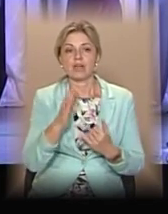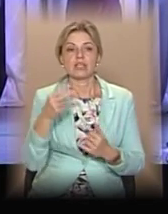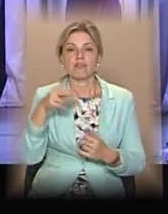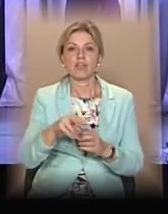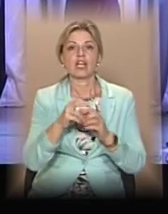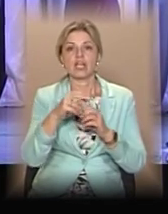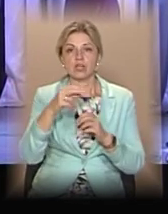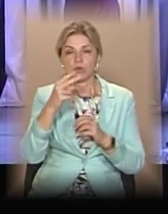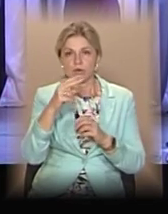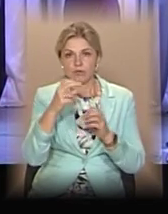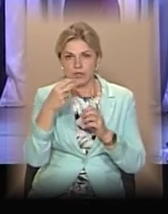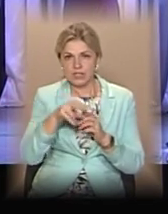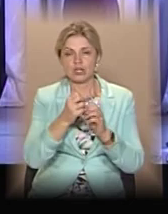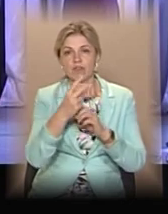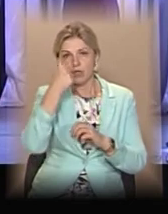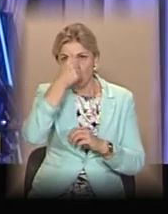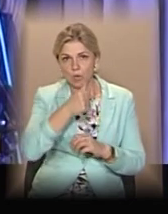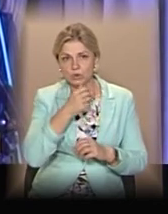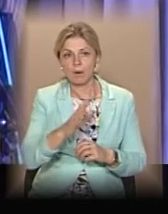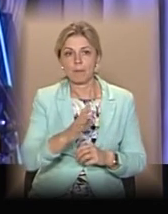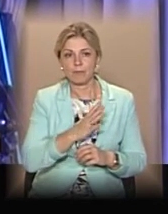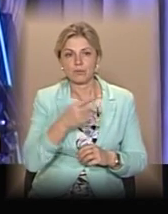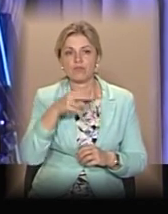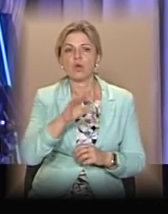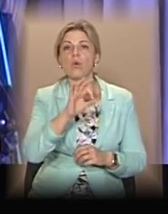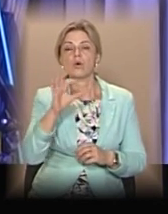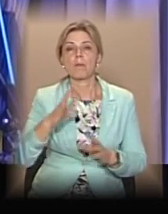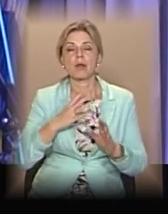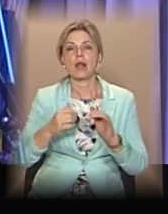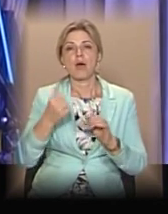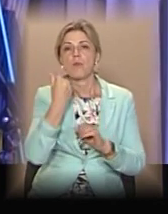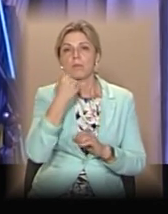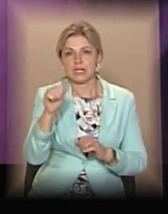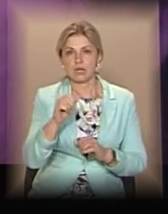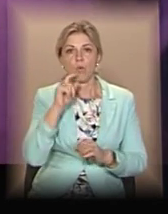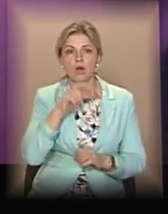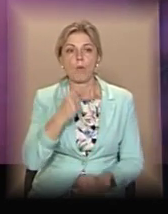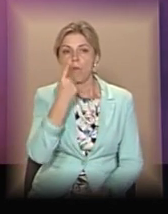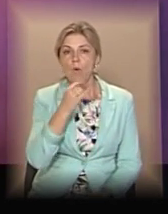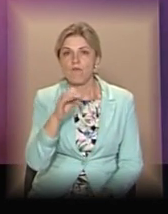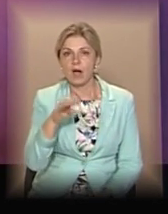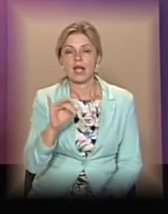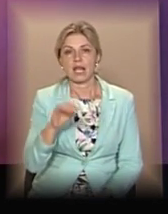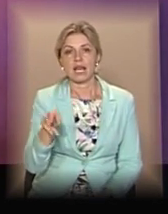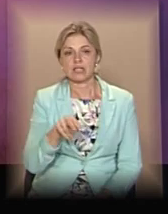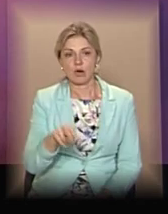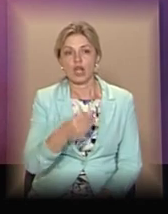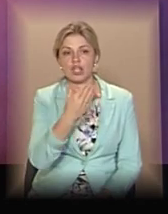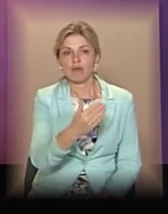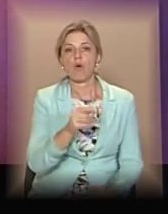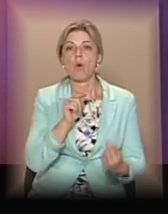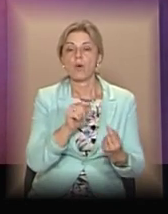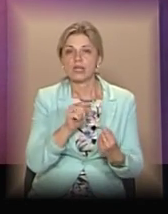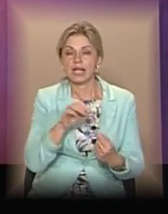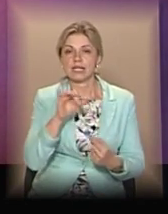році став переможцем фінального етапу конкурсу в номінації «Українська мова та література». Його колега, вчитель з Полтавщини Світлана Яненко,